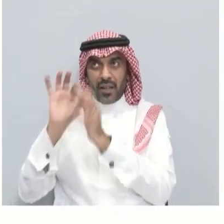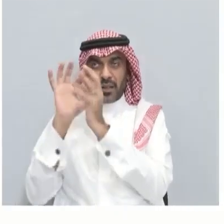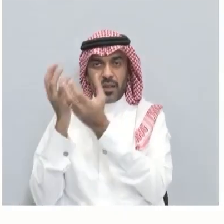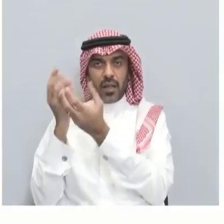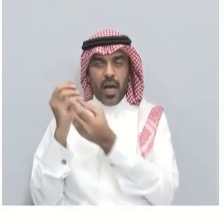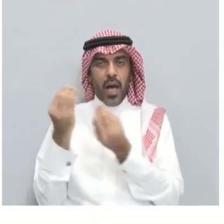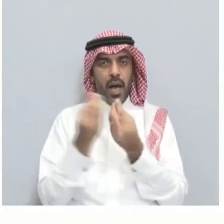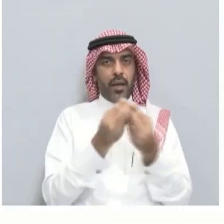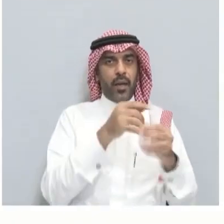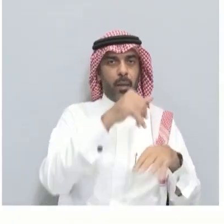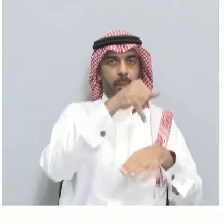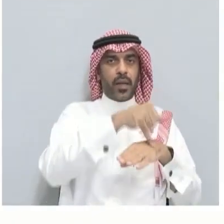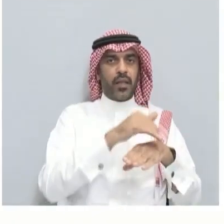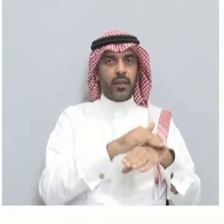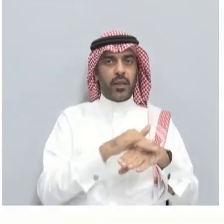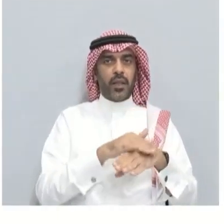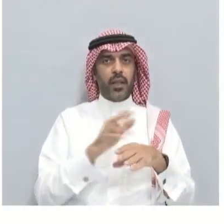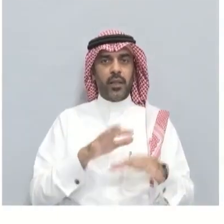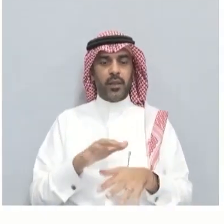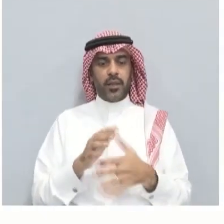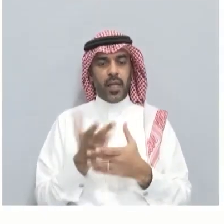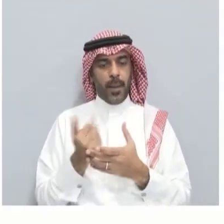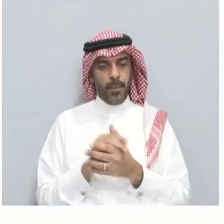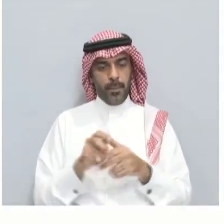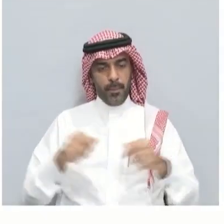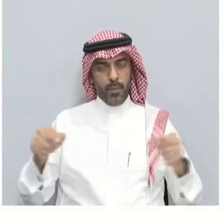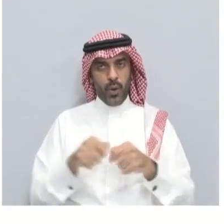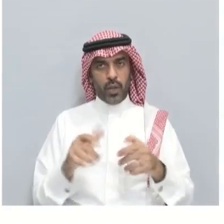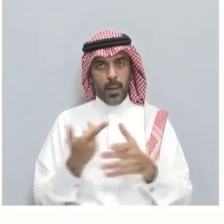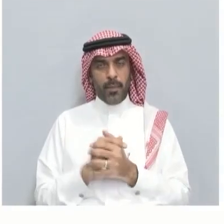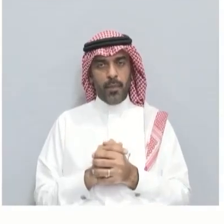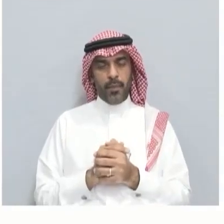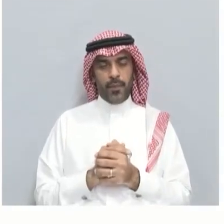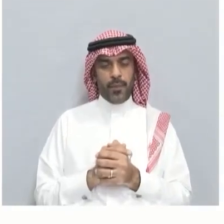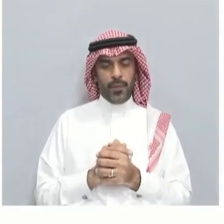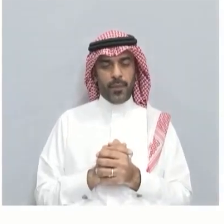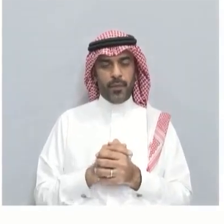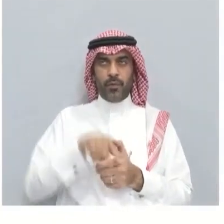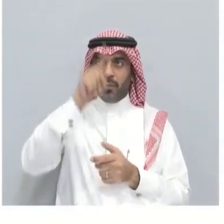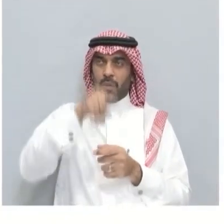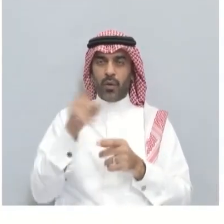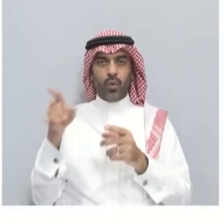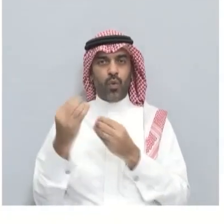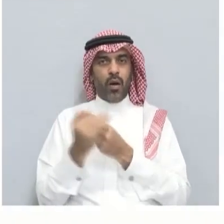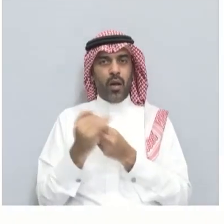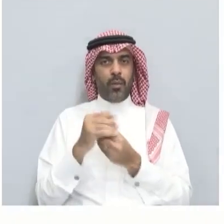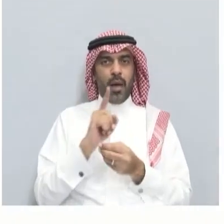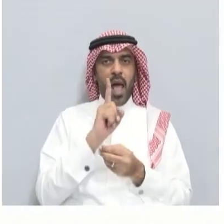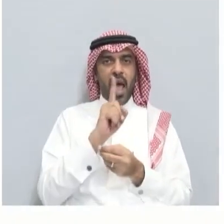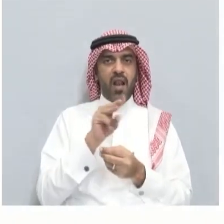دقيقتين هنا ثلاثه وهنا خمسه اذا هنا دقيقتين اذا كم البعد لدي البعد لدي 1000 كم